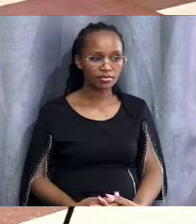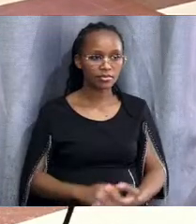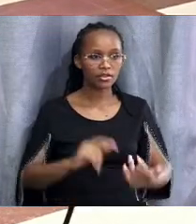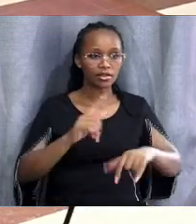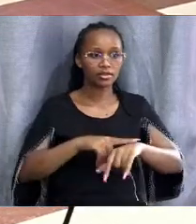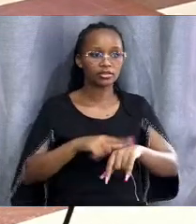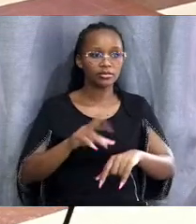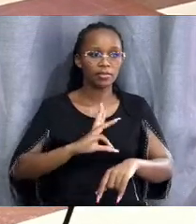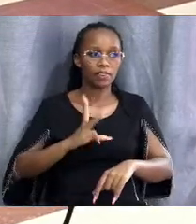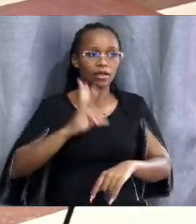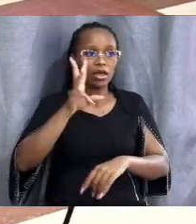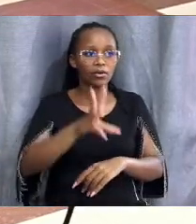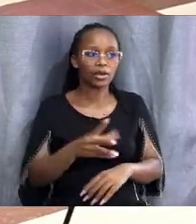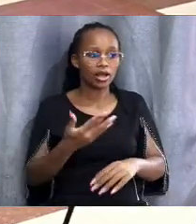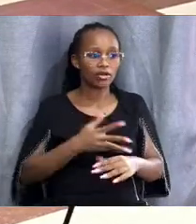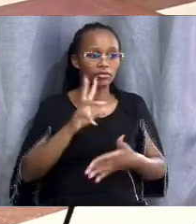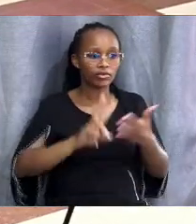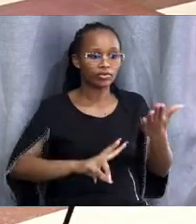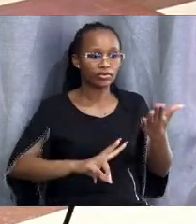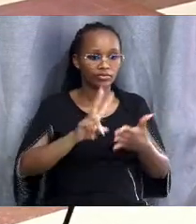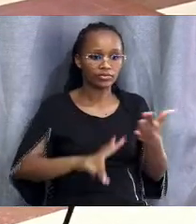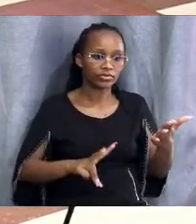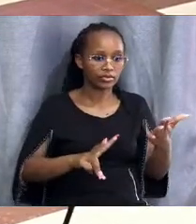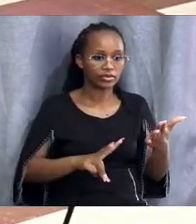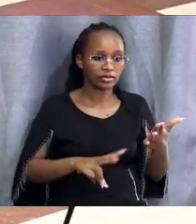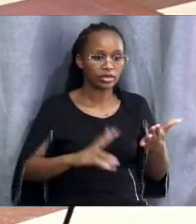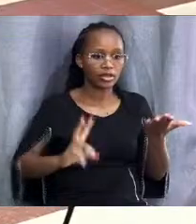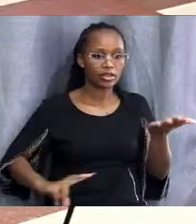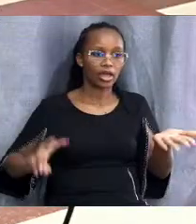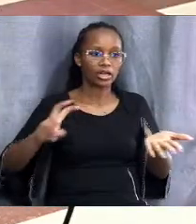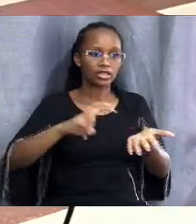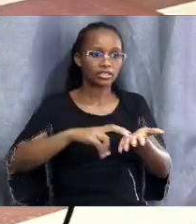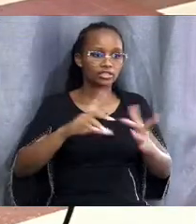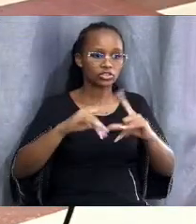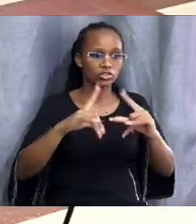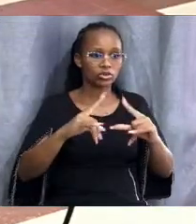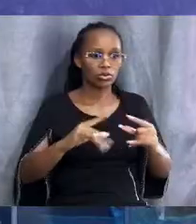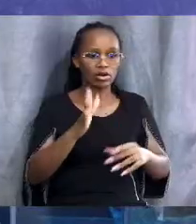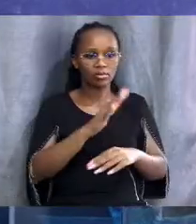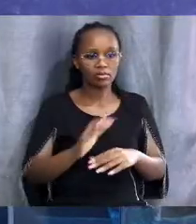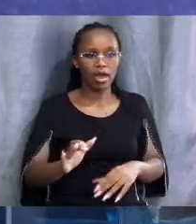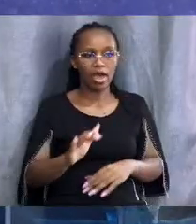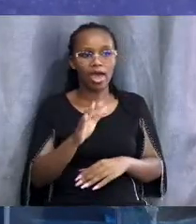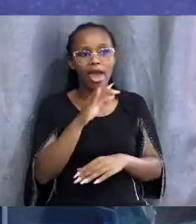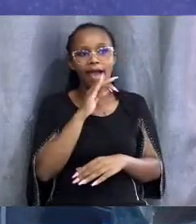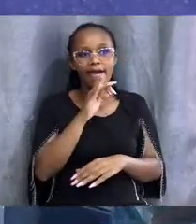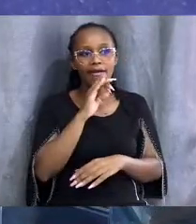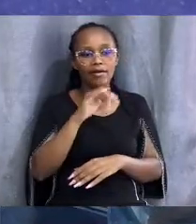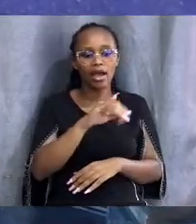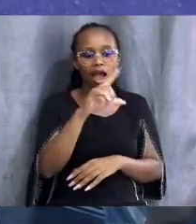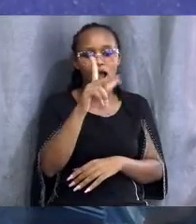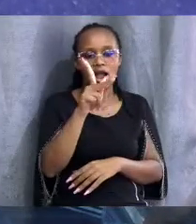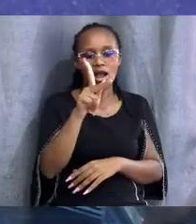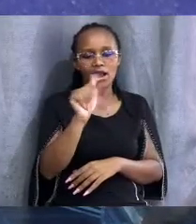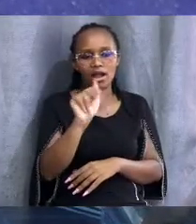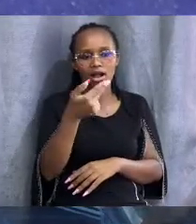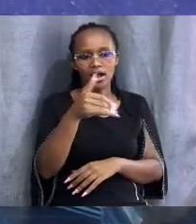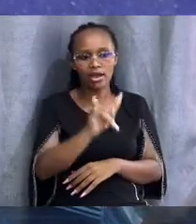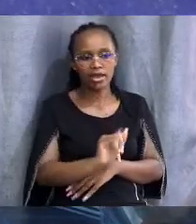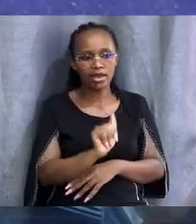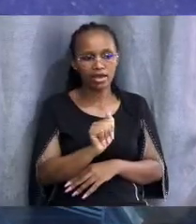Wakati huu tutasomewa the resurrection word by Elder George Kahia.